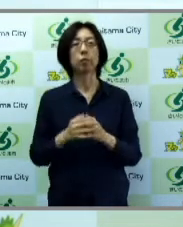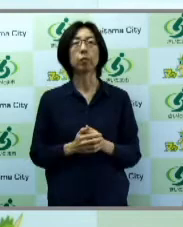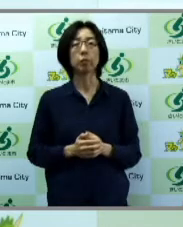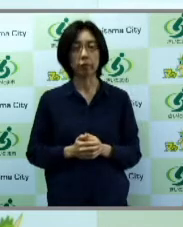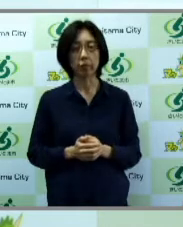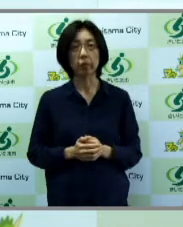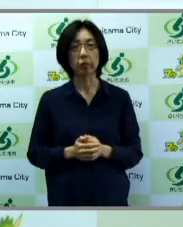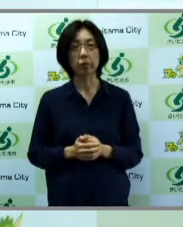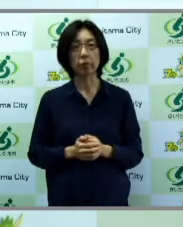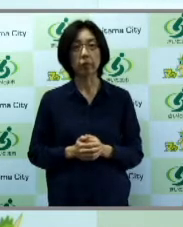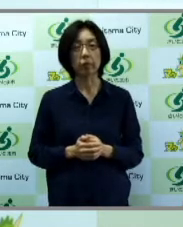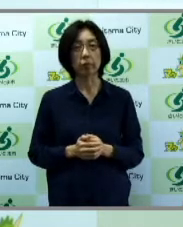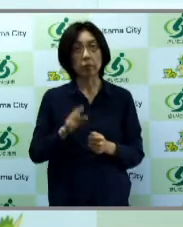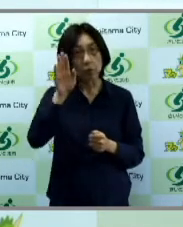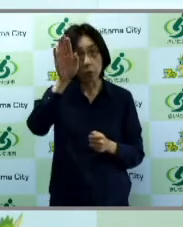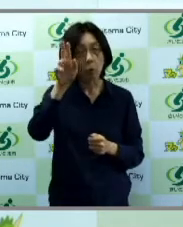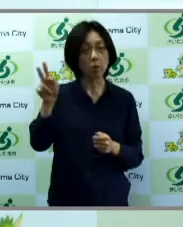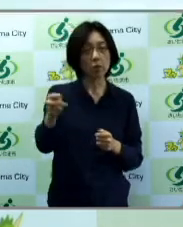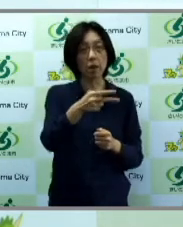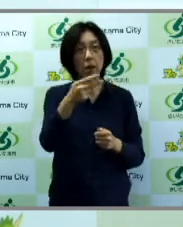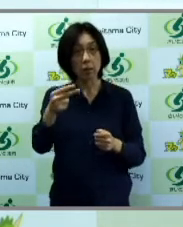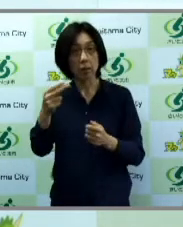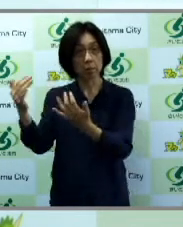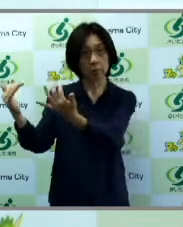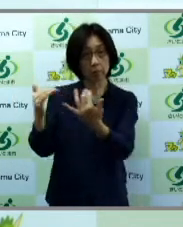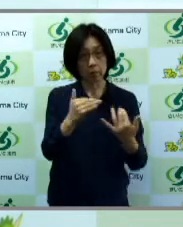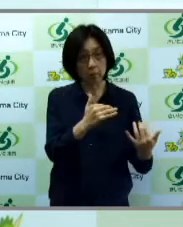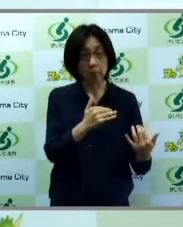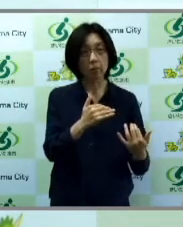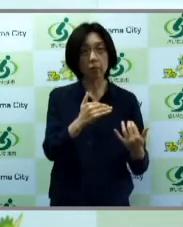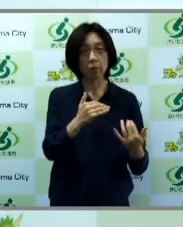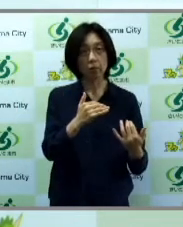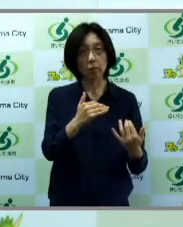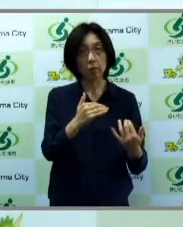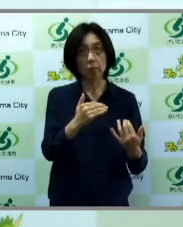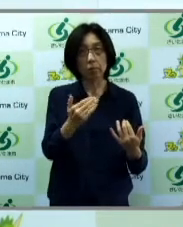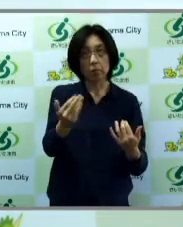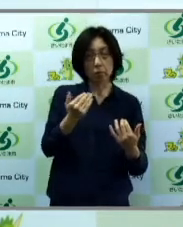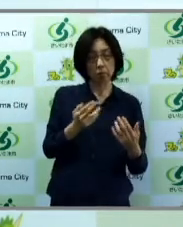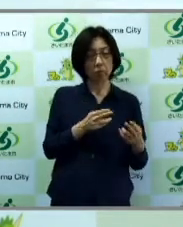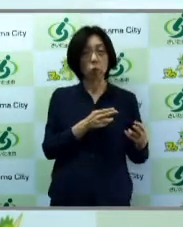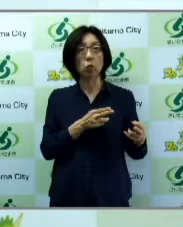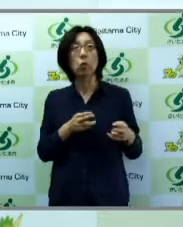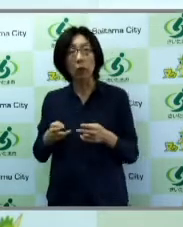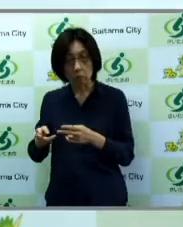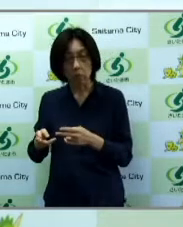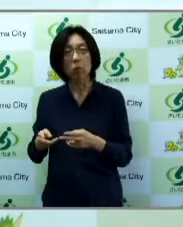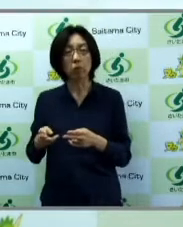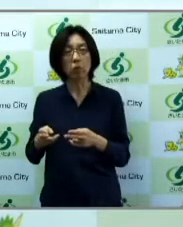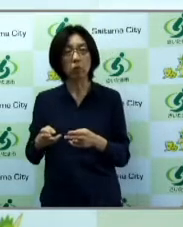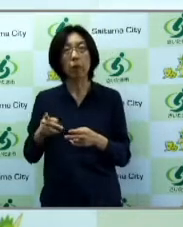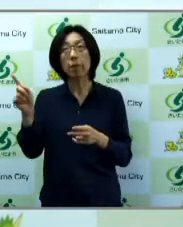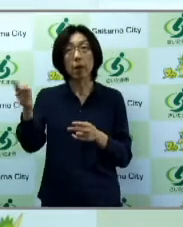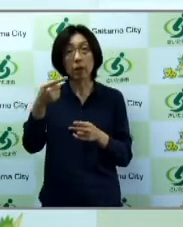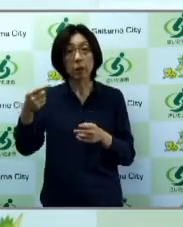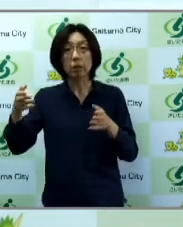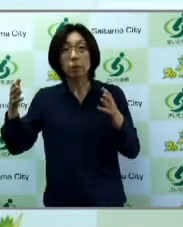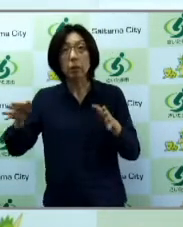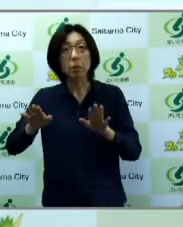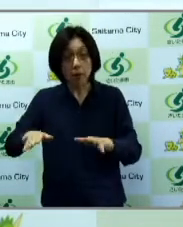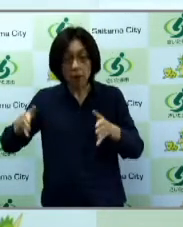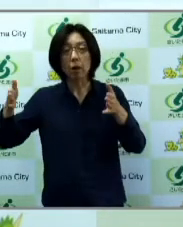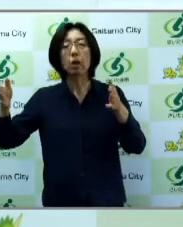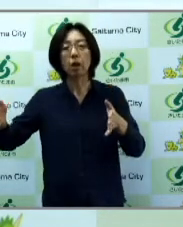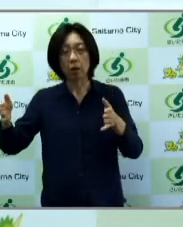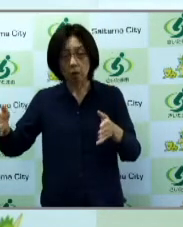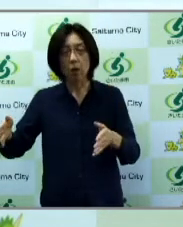波については、やはり、まあ、第1波の時はクラスターが1個しか出ませんでしたけれども、これからクラスターが